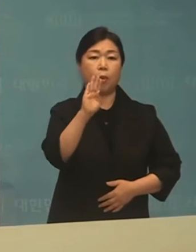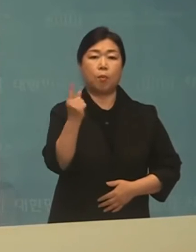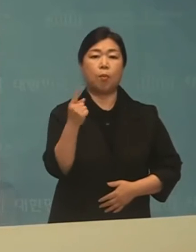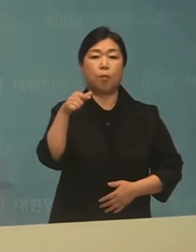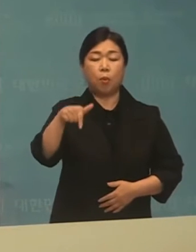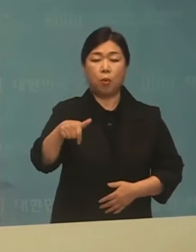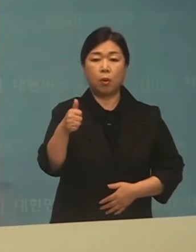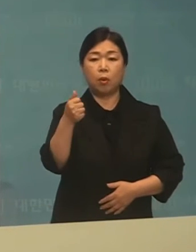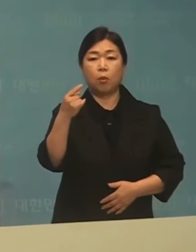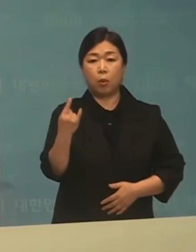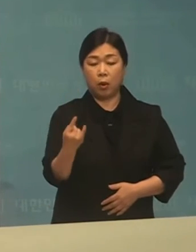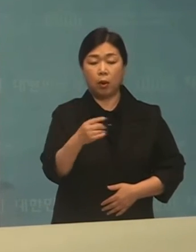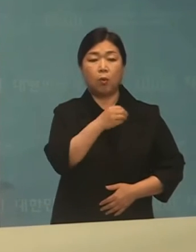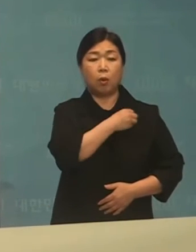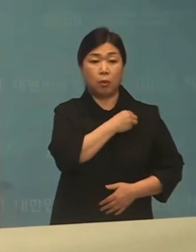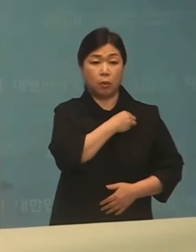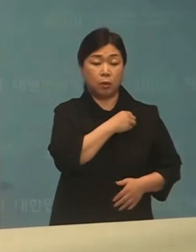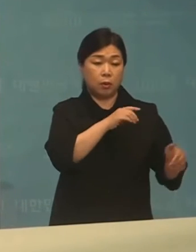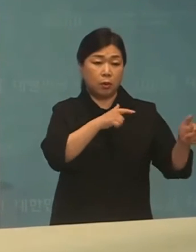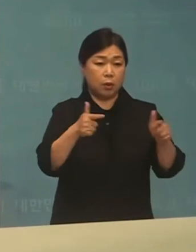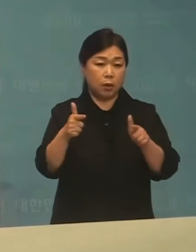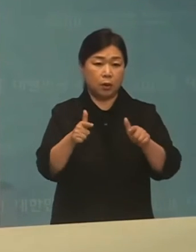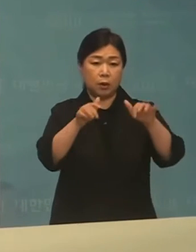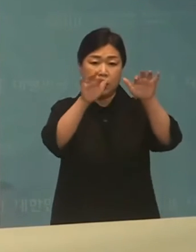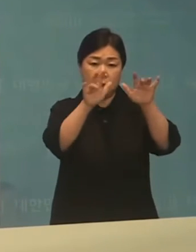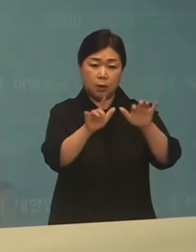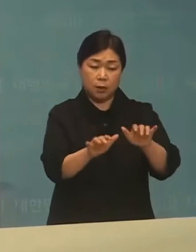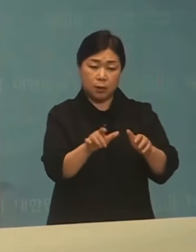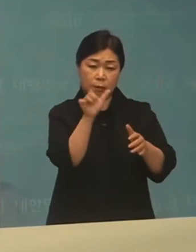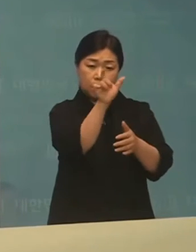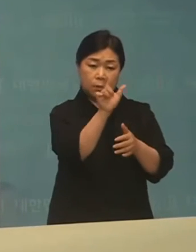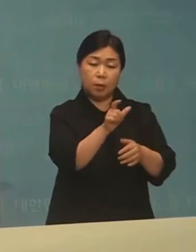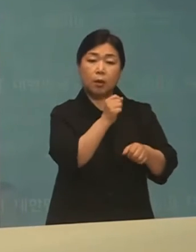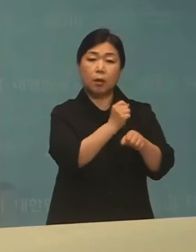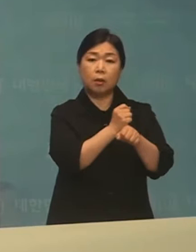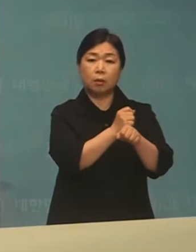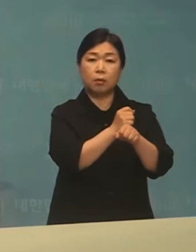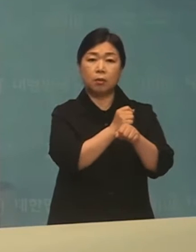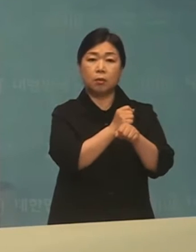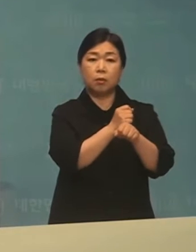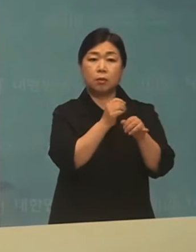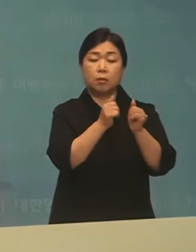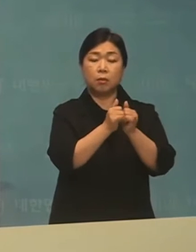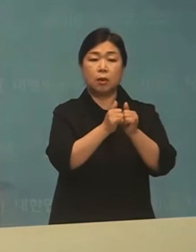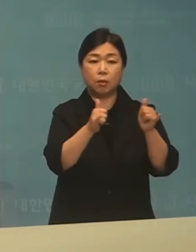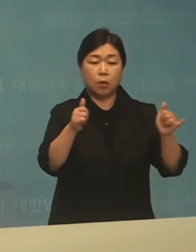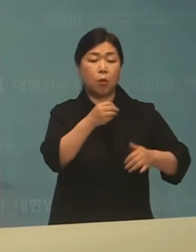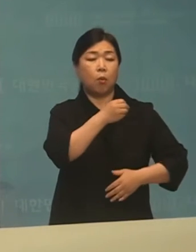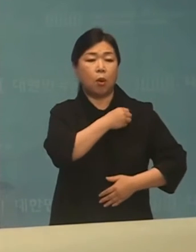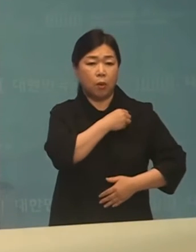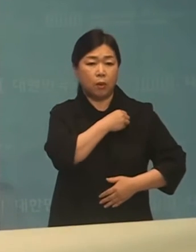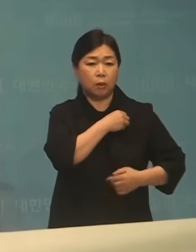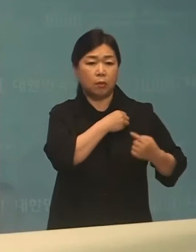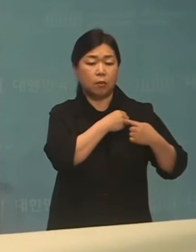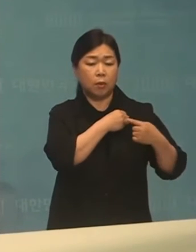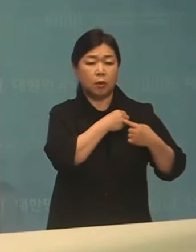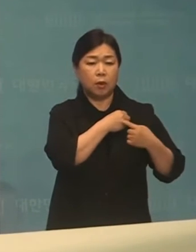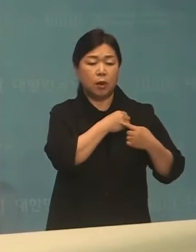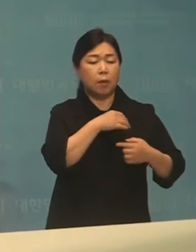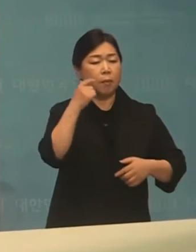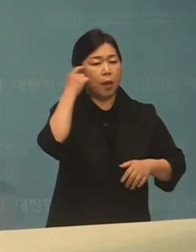이런 글을 게재하는 국회의원에